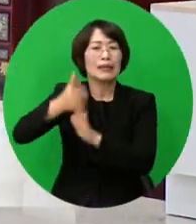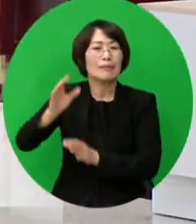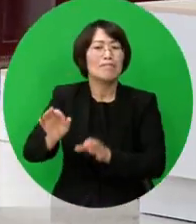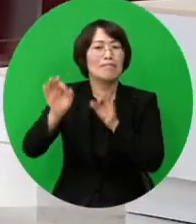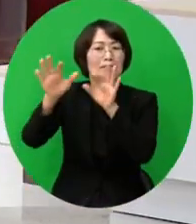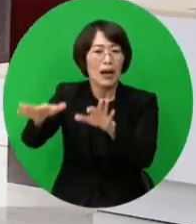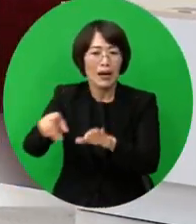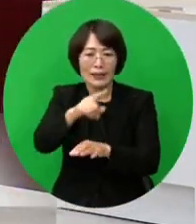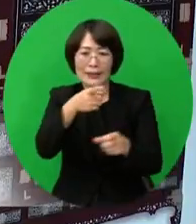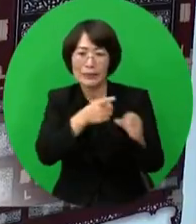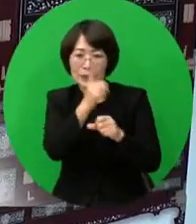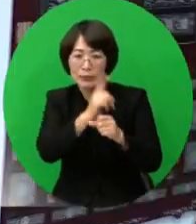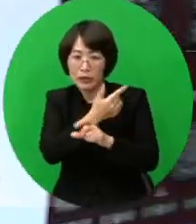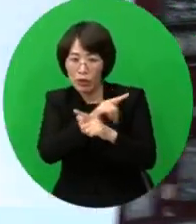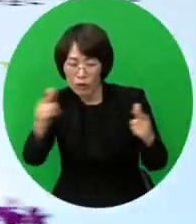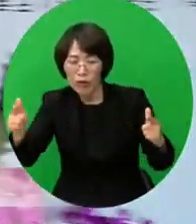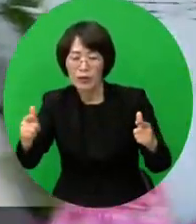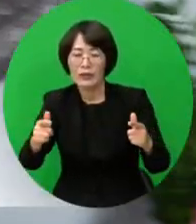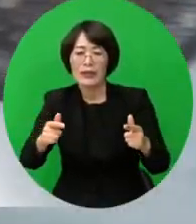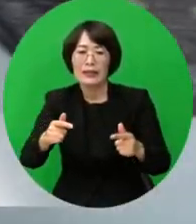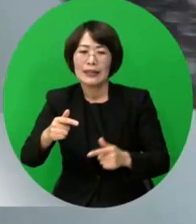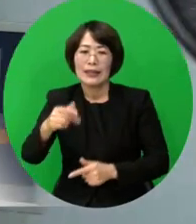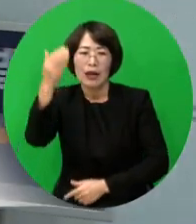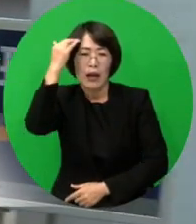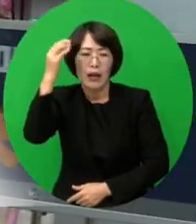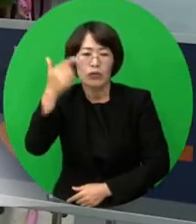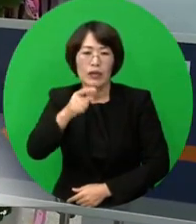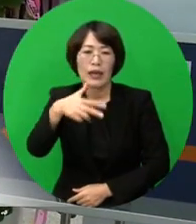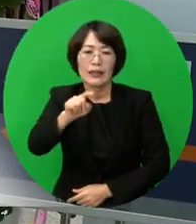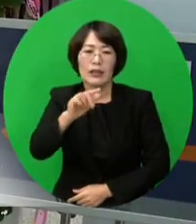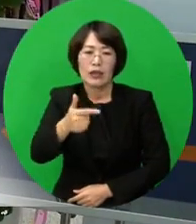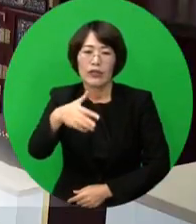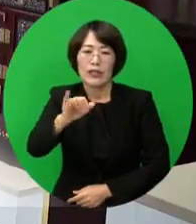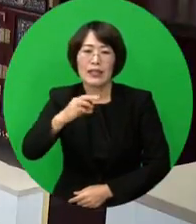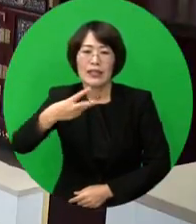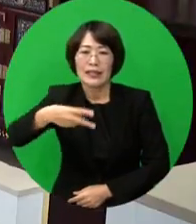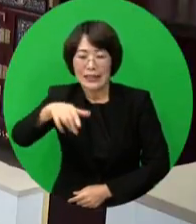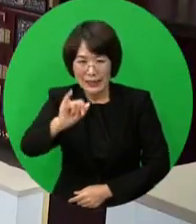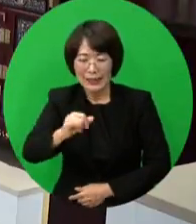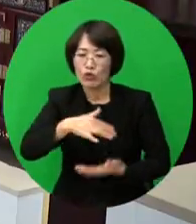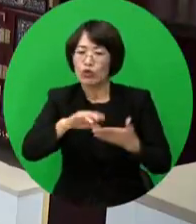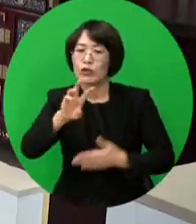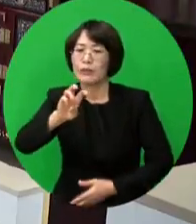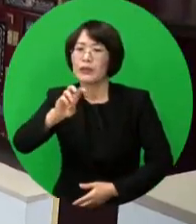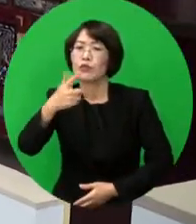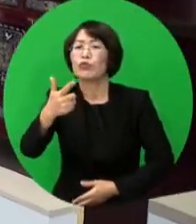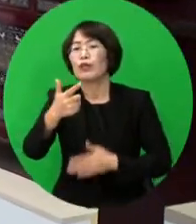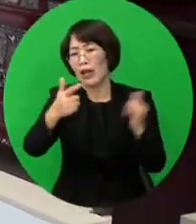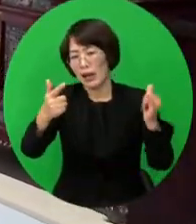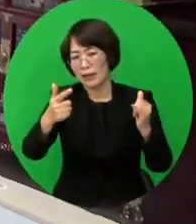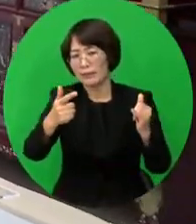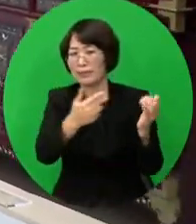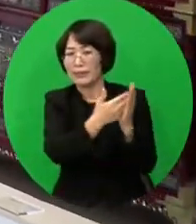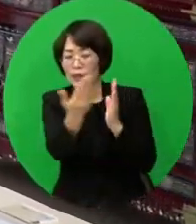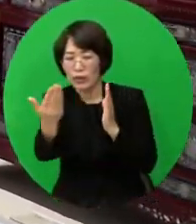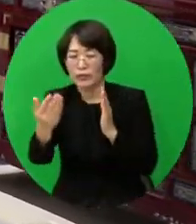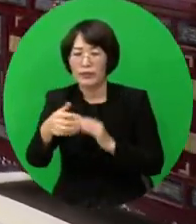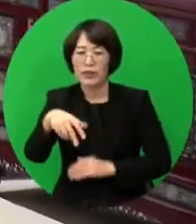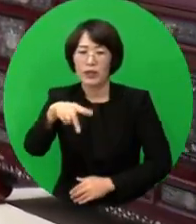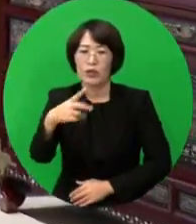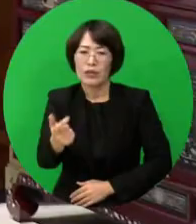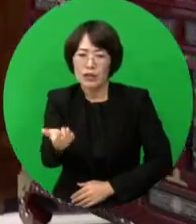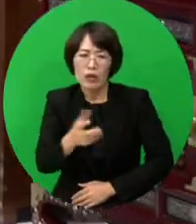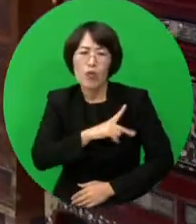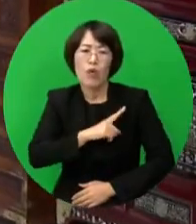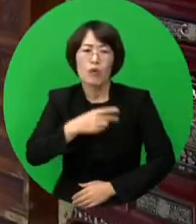기증한 작품들로 구성된 현대 한국 나전 36인전. 이 전시회는 손 전 의원이